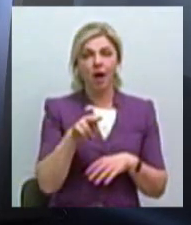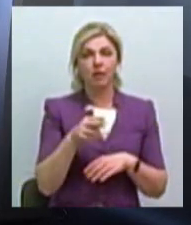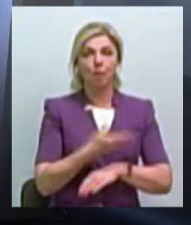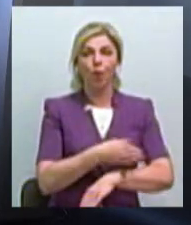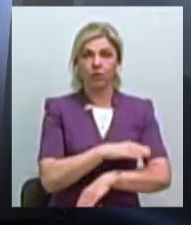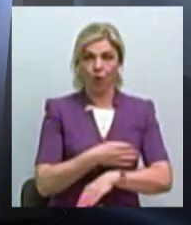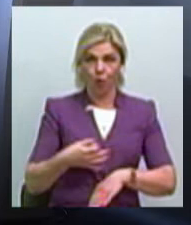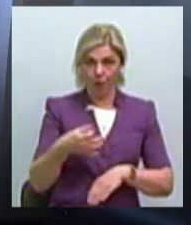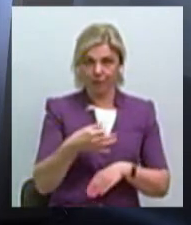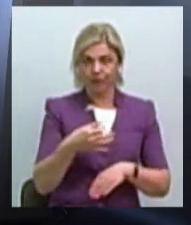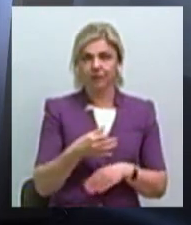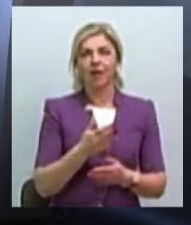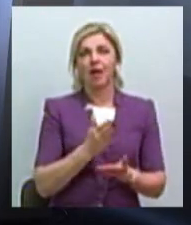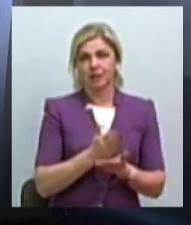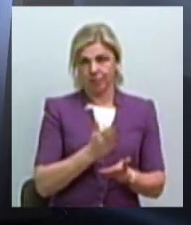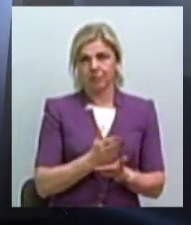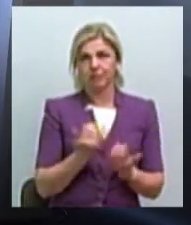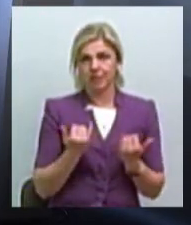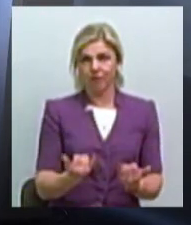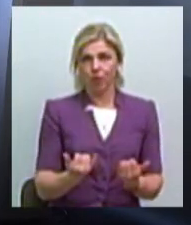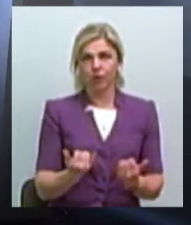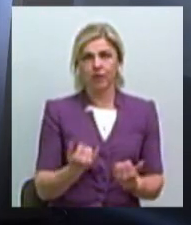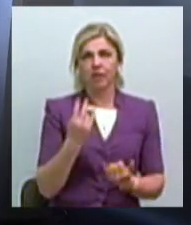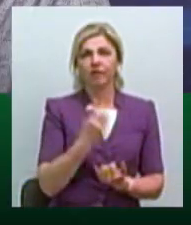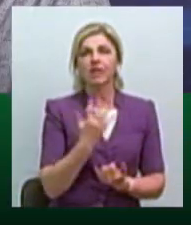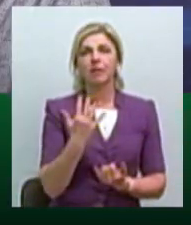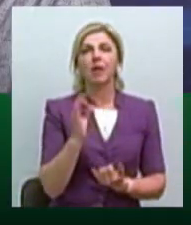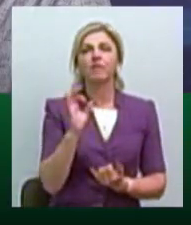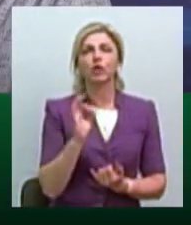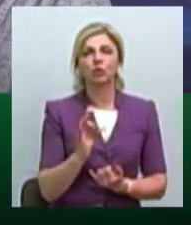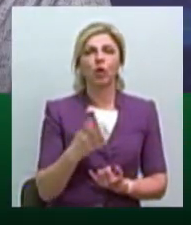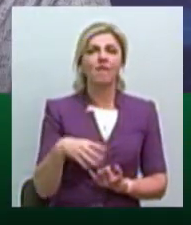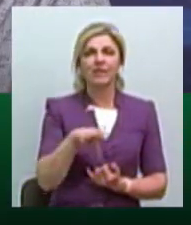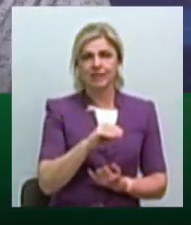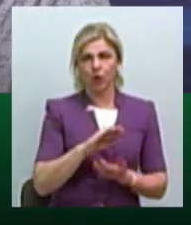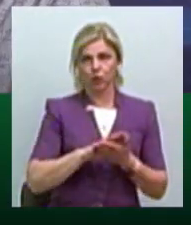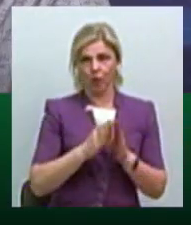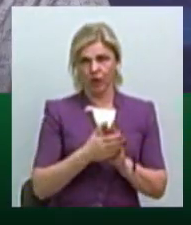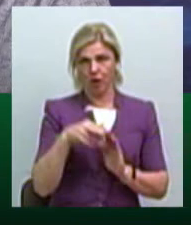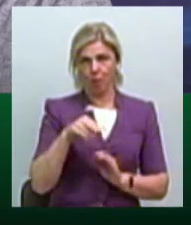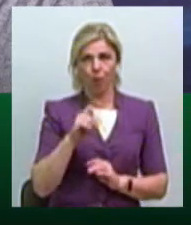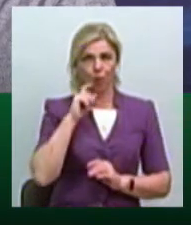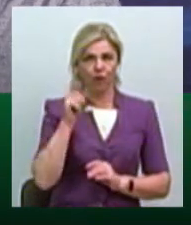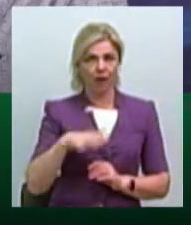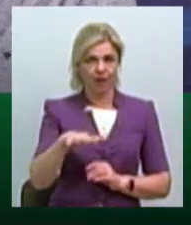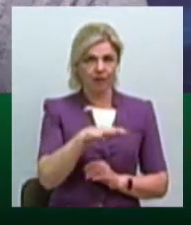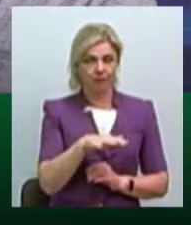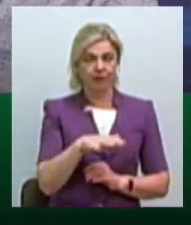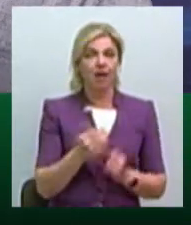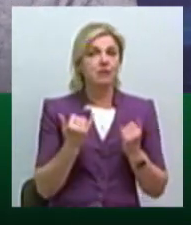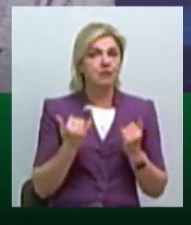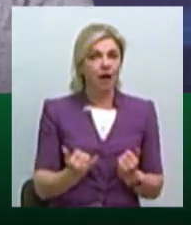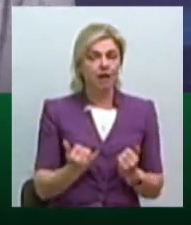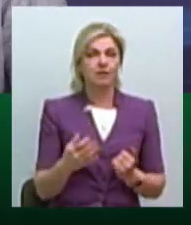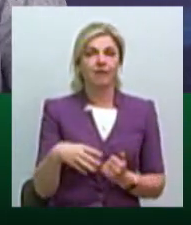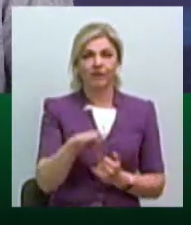займає на сьогоднішній день 25% всіх договорів по Україні. Тобто зараз